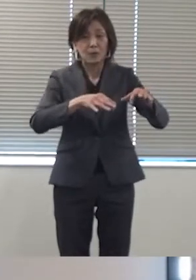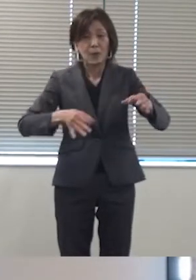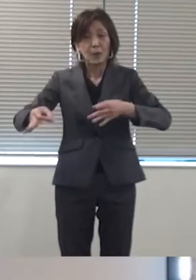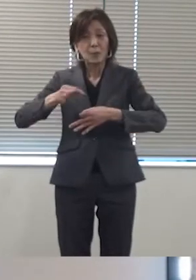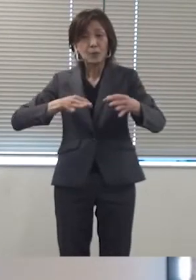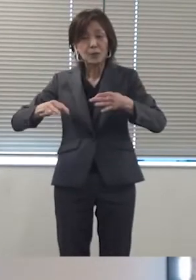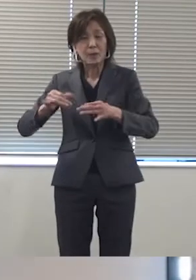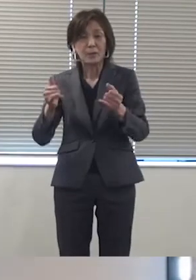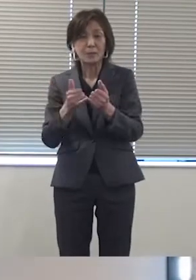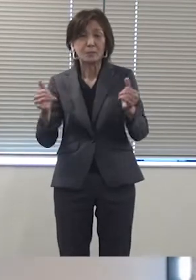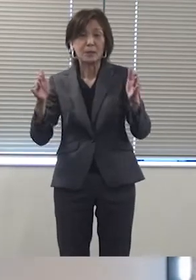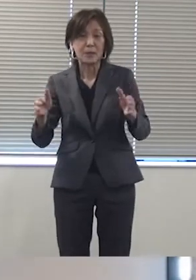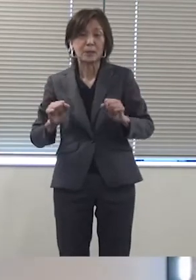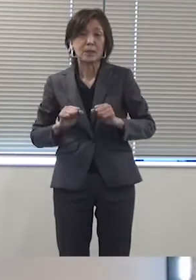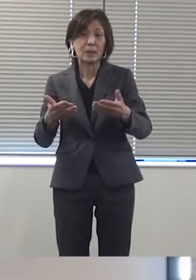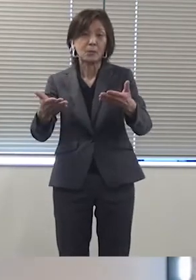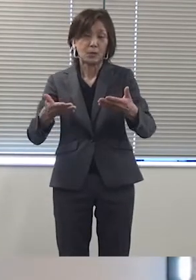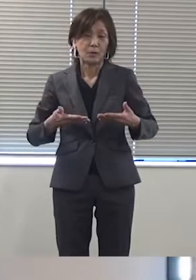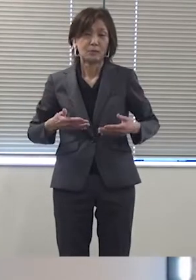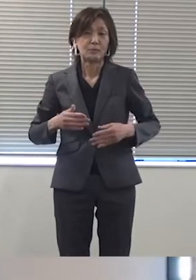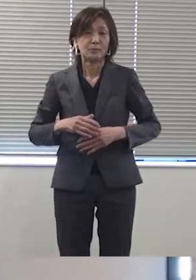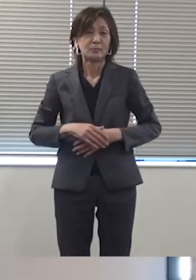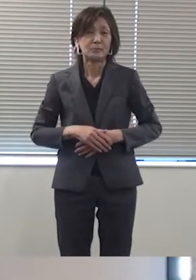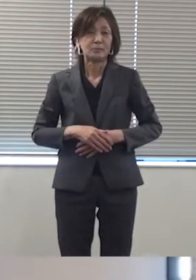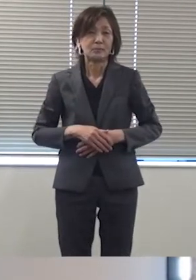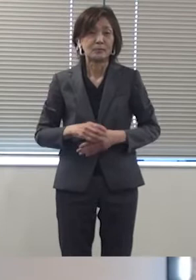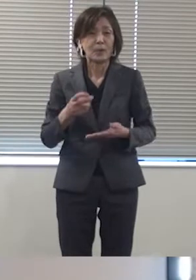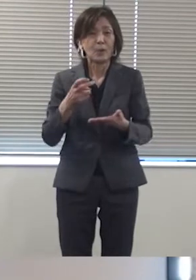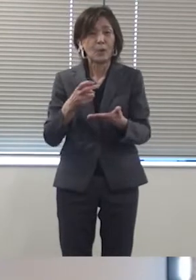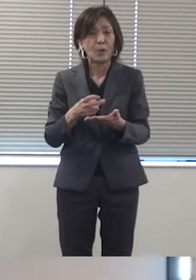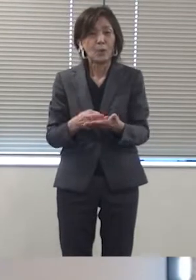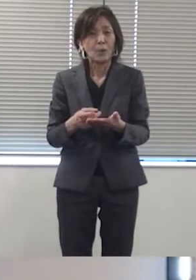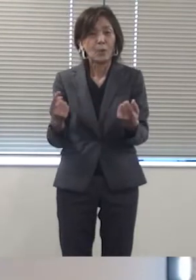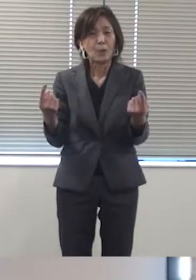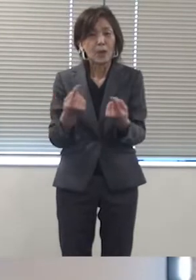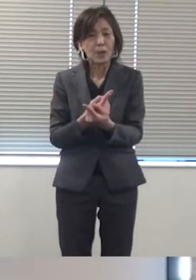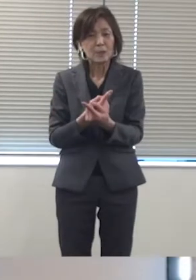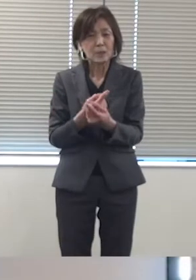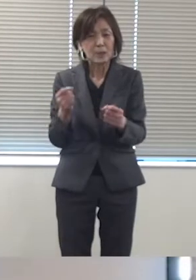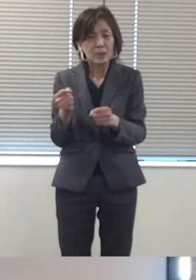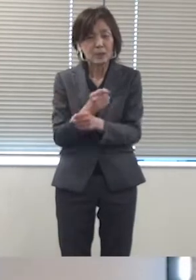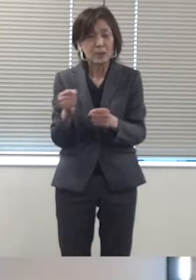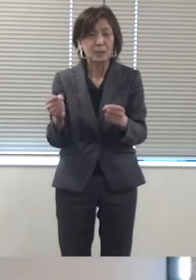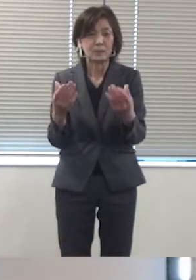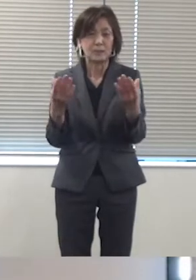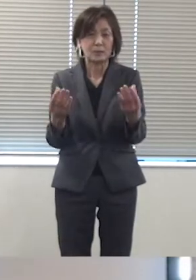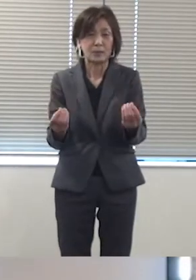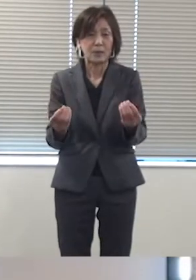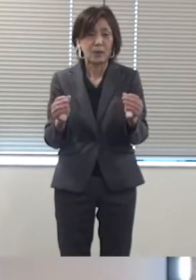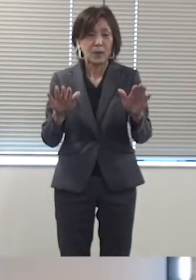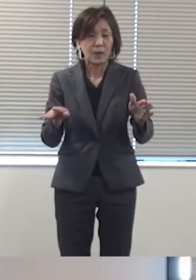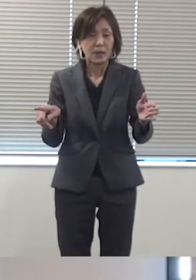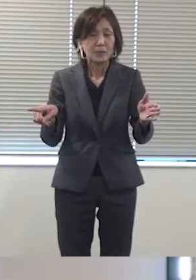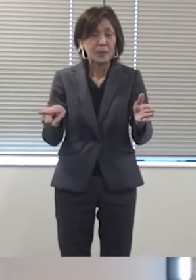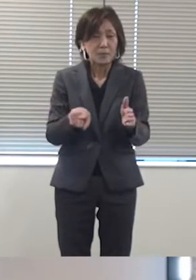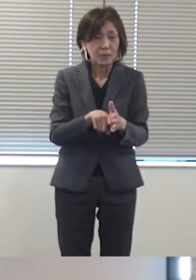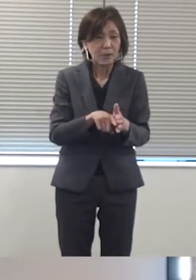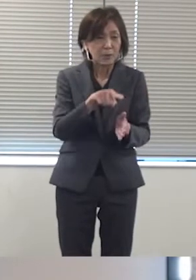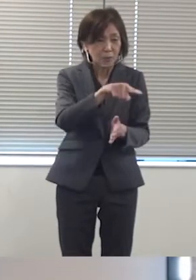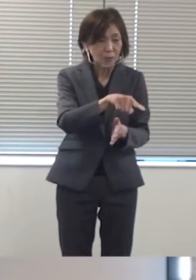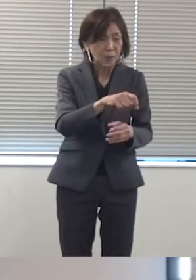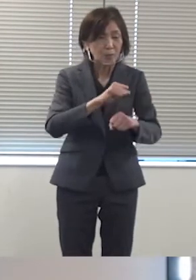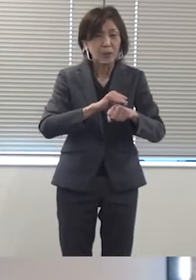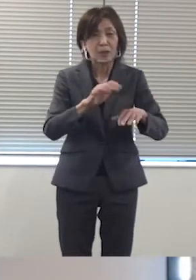ったので、それまでの公立民営方式の保育所というのは全て民間の社会福祉法人